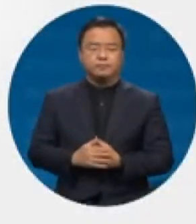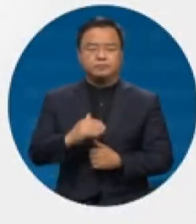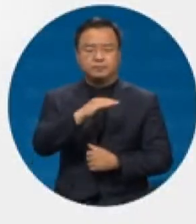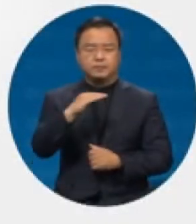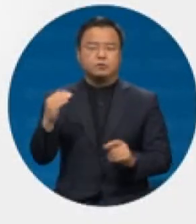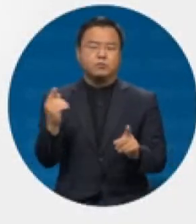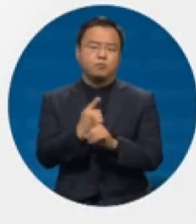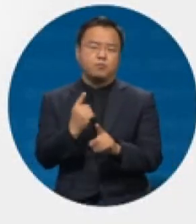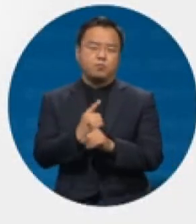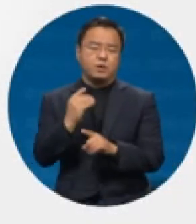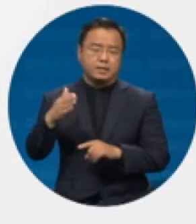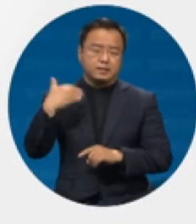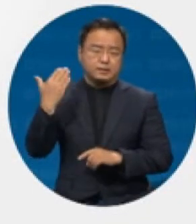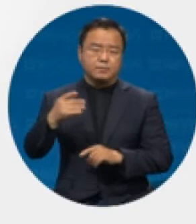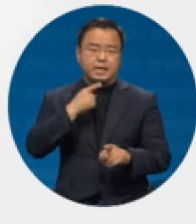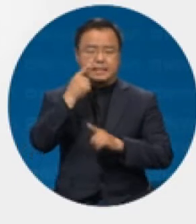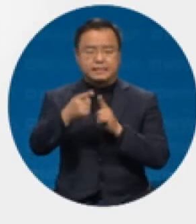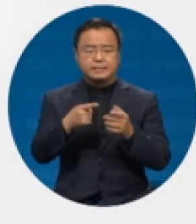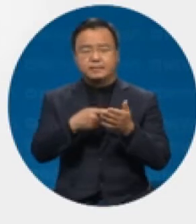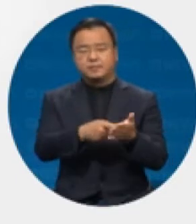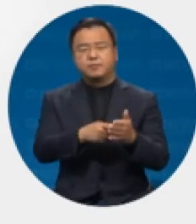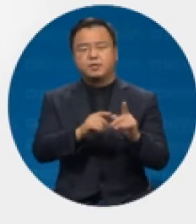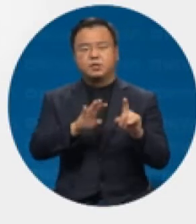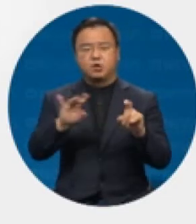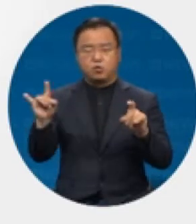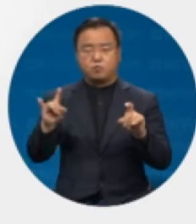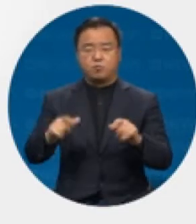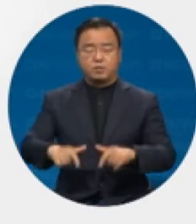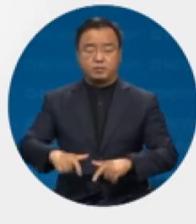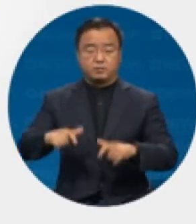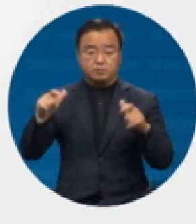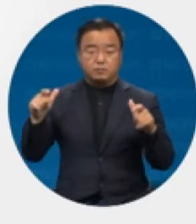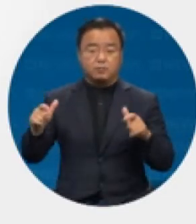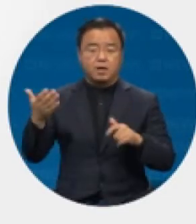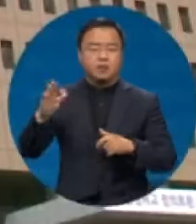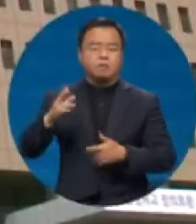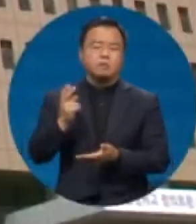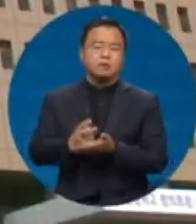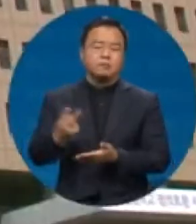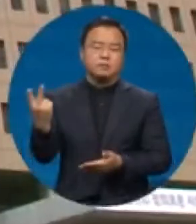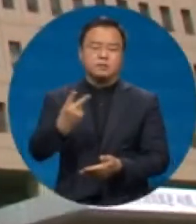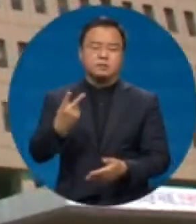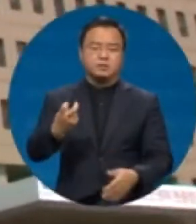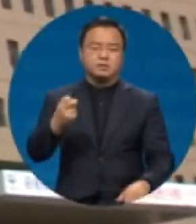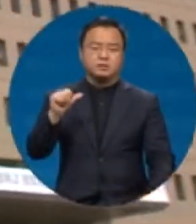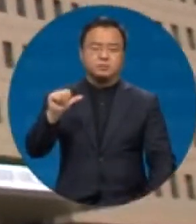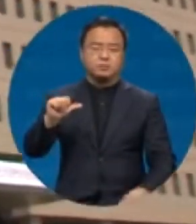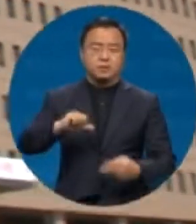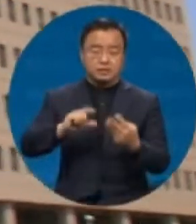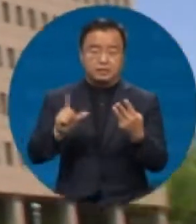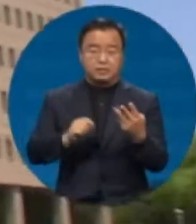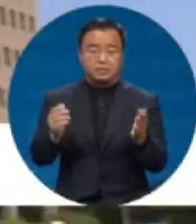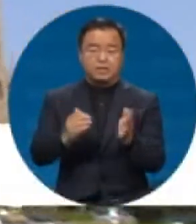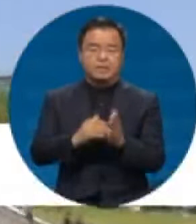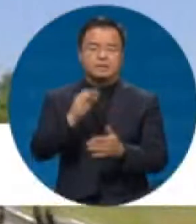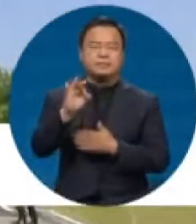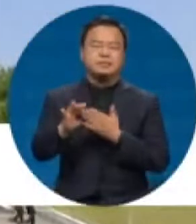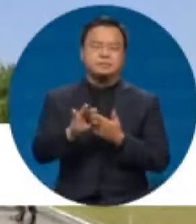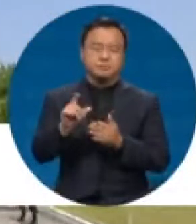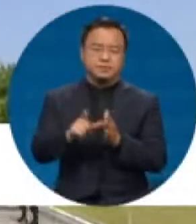완화 이후 신청자는 10배 가까이 늘었습니다 하지만 이 제도는 2025년 3월까지 1시적으로 운영